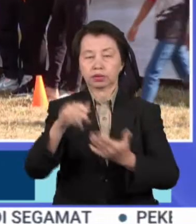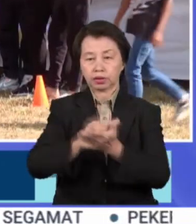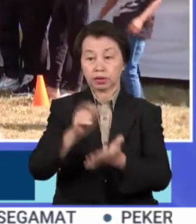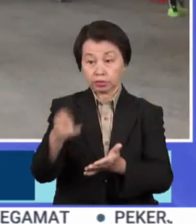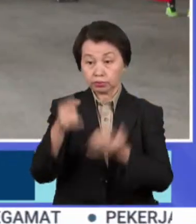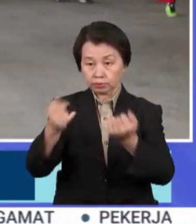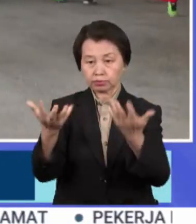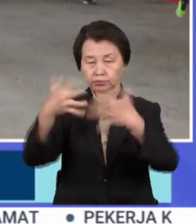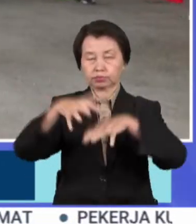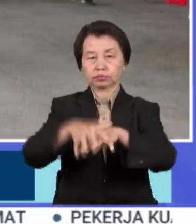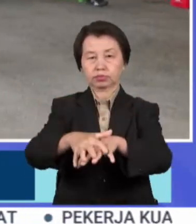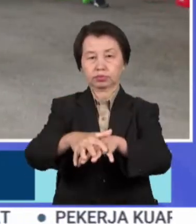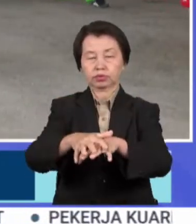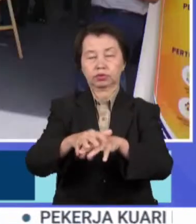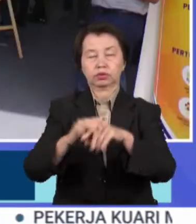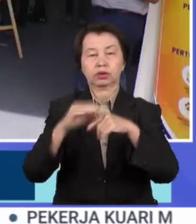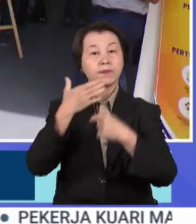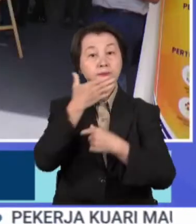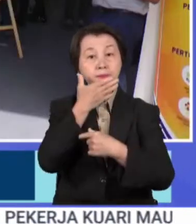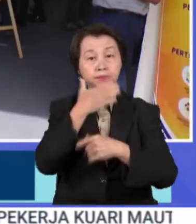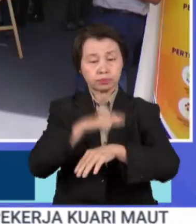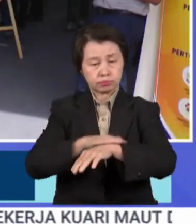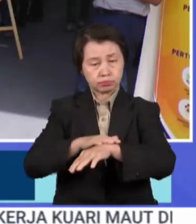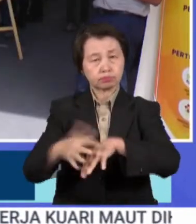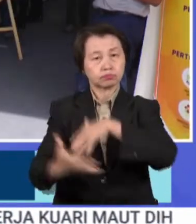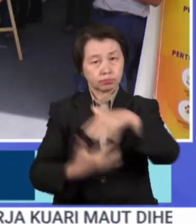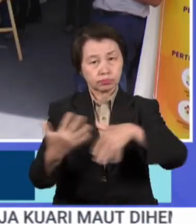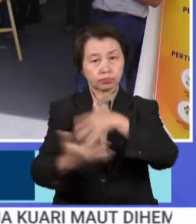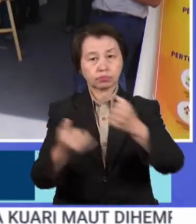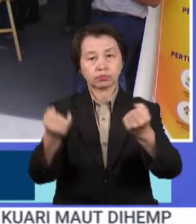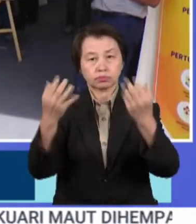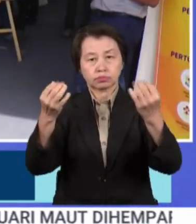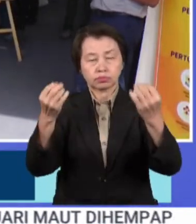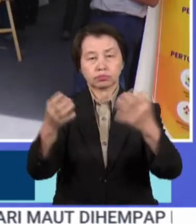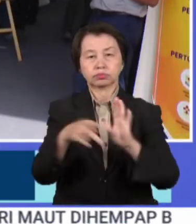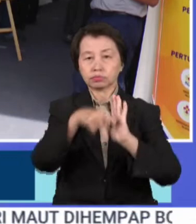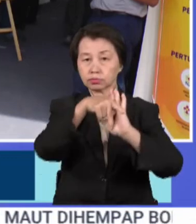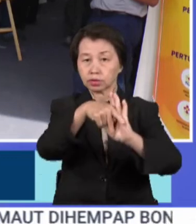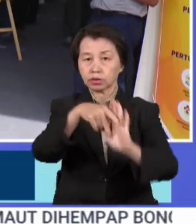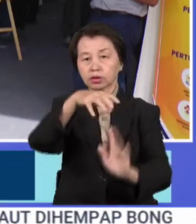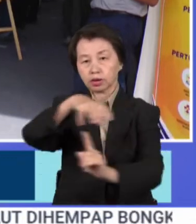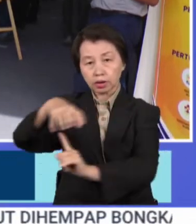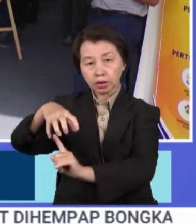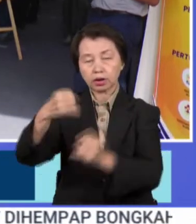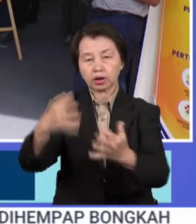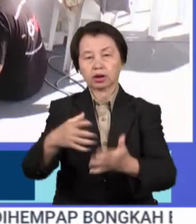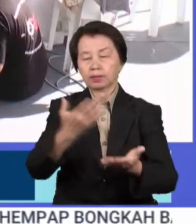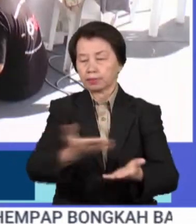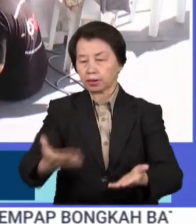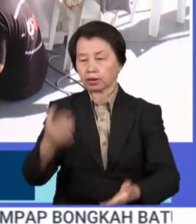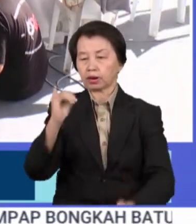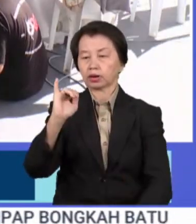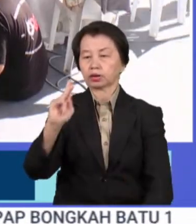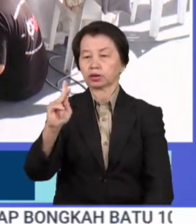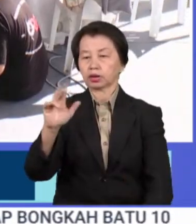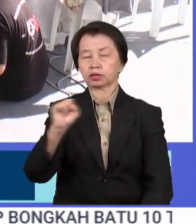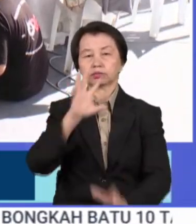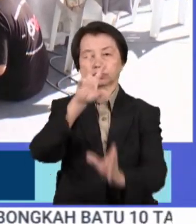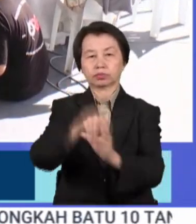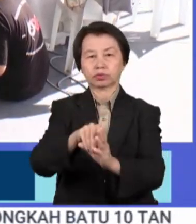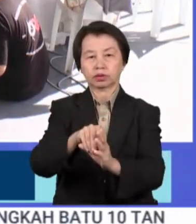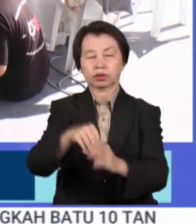dapat menyatukan golongan belia tanpa mengira kaum. Pelbagai rerurai pameran dan produk IKS turut serta